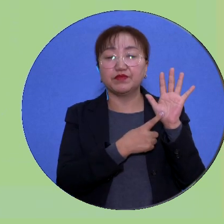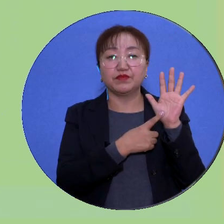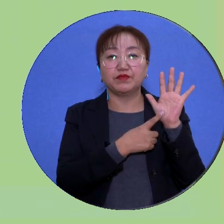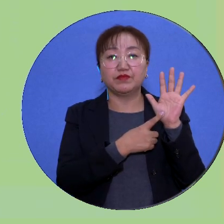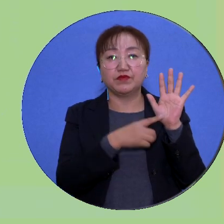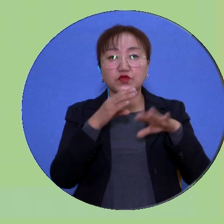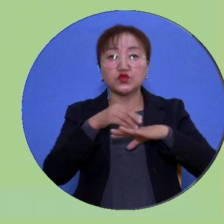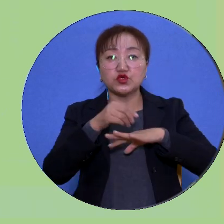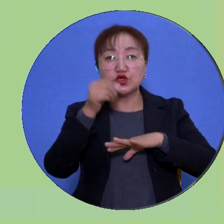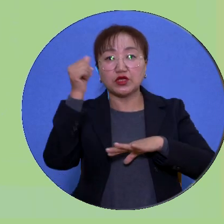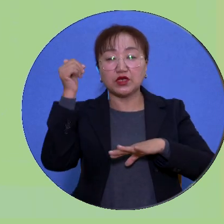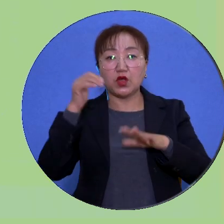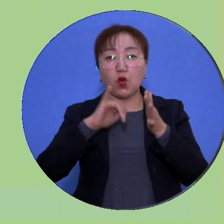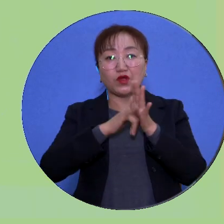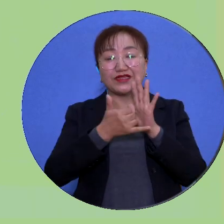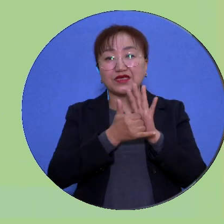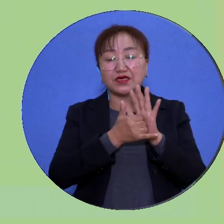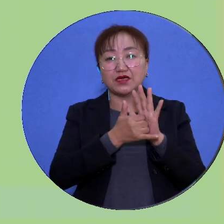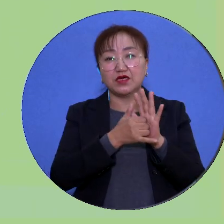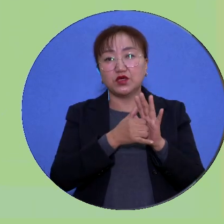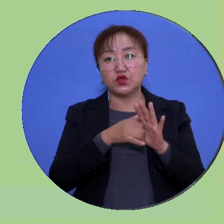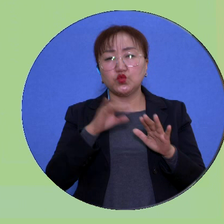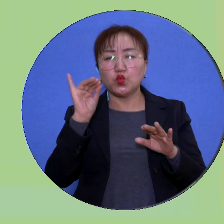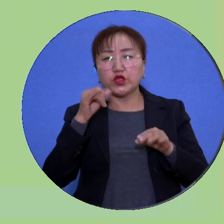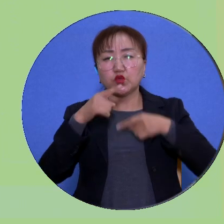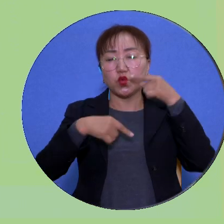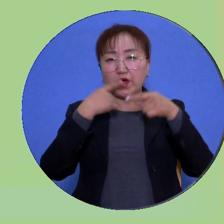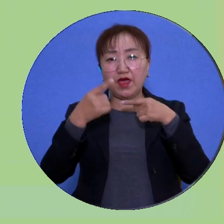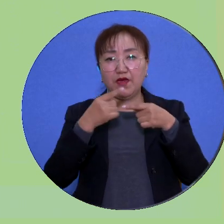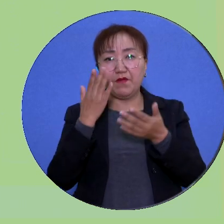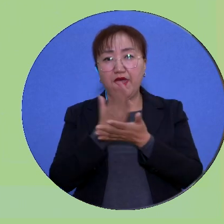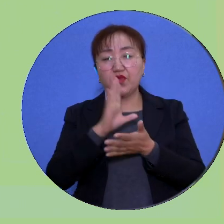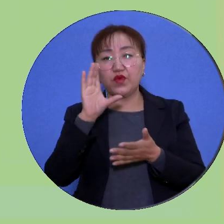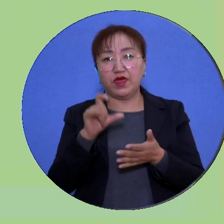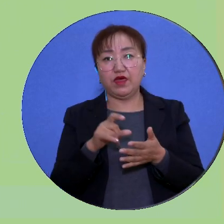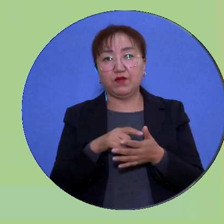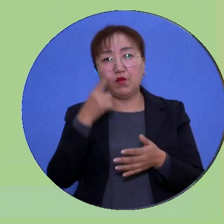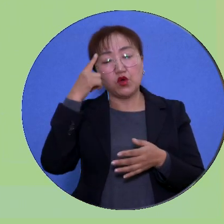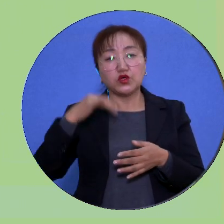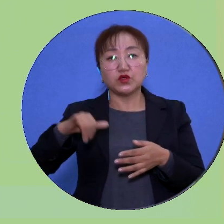དགུང སོགས གས སྡུང